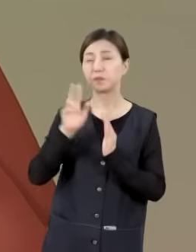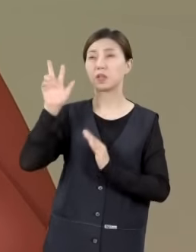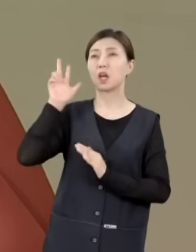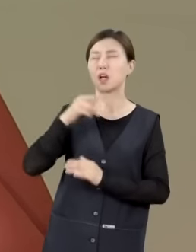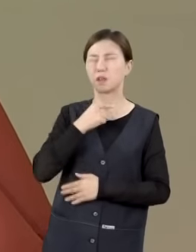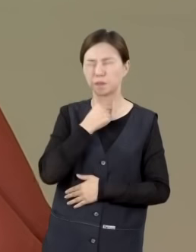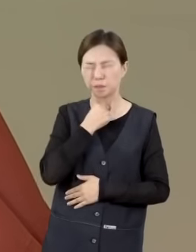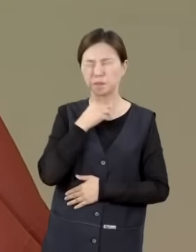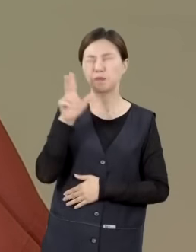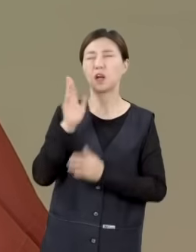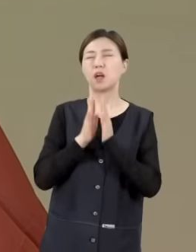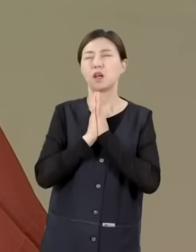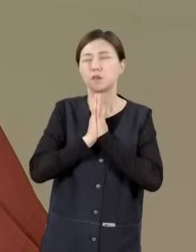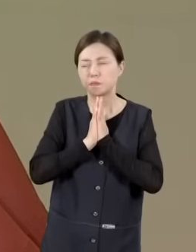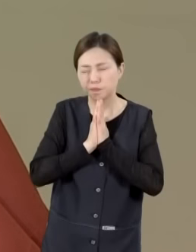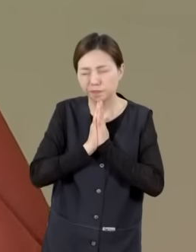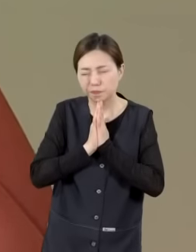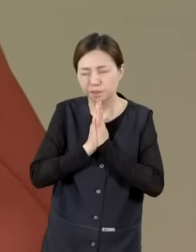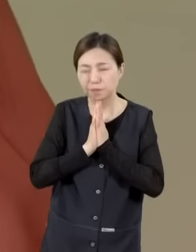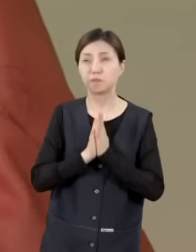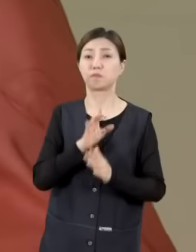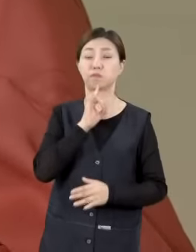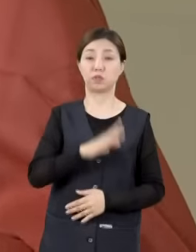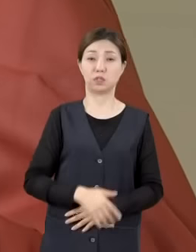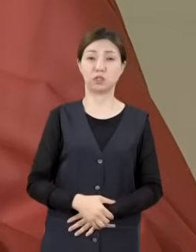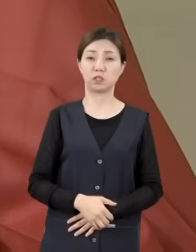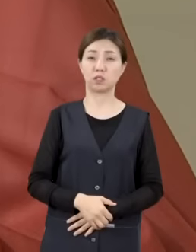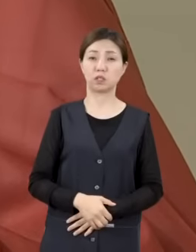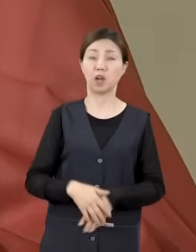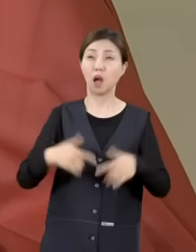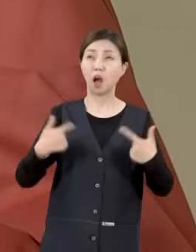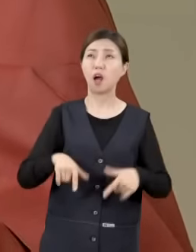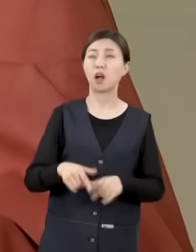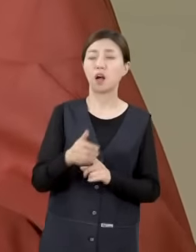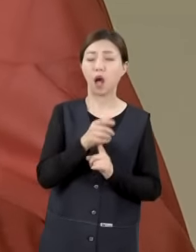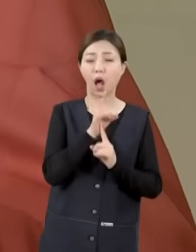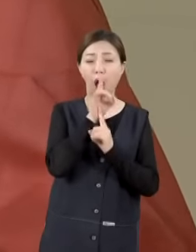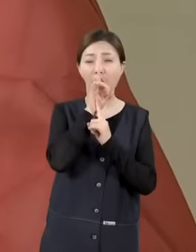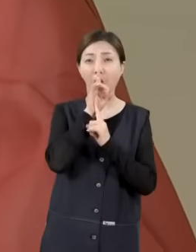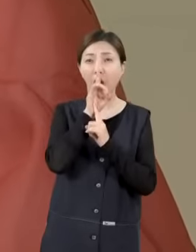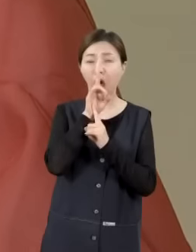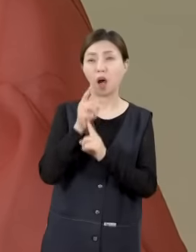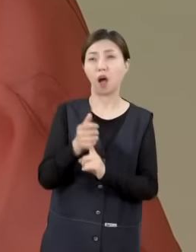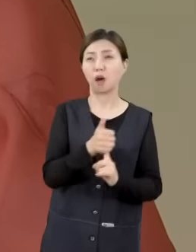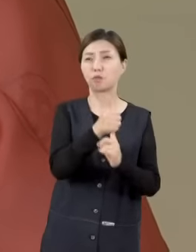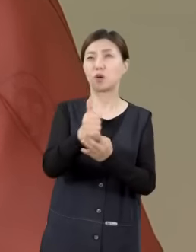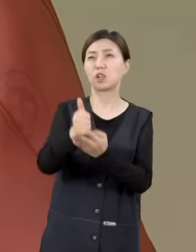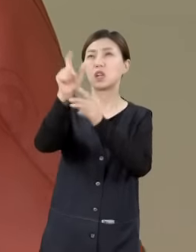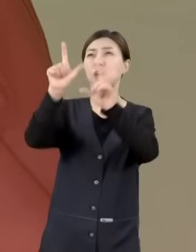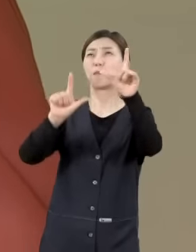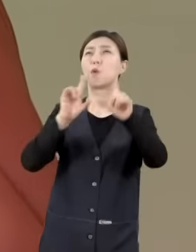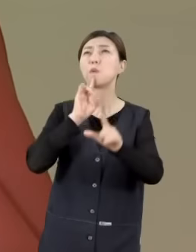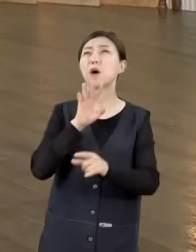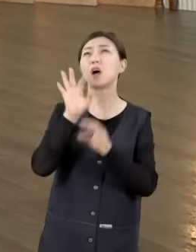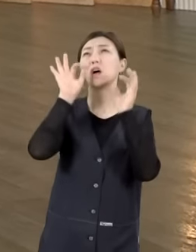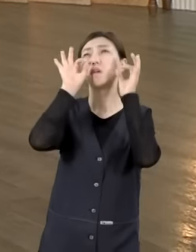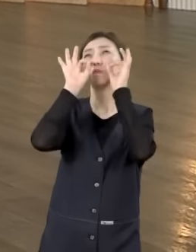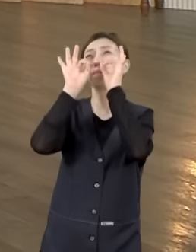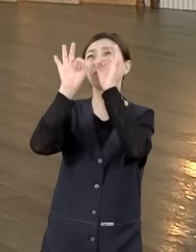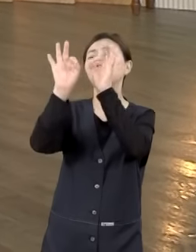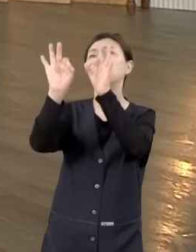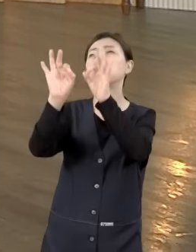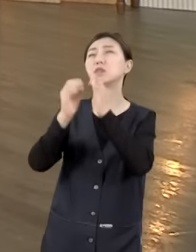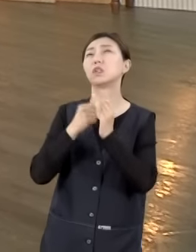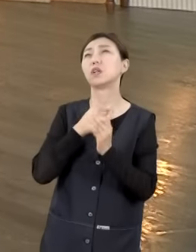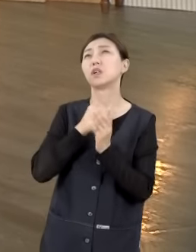애타게 부처님을 바라봤다 그래요 뭐이 무슨 특별한 기도를 한게 아니에요 그냥